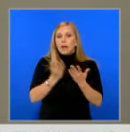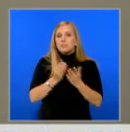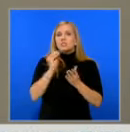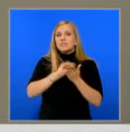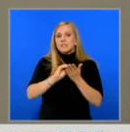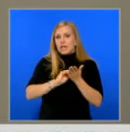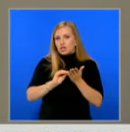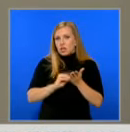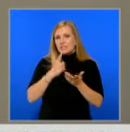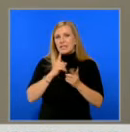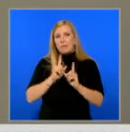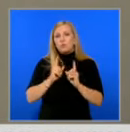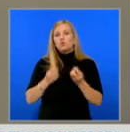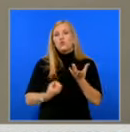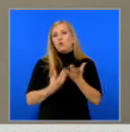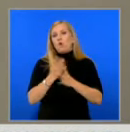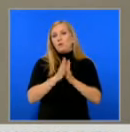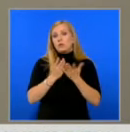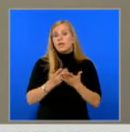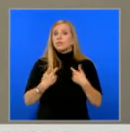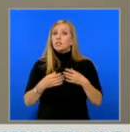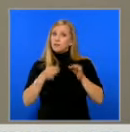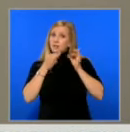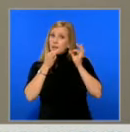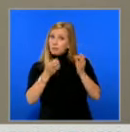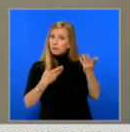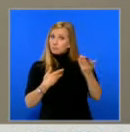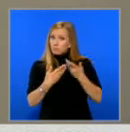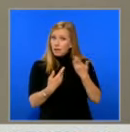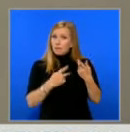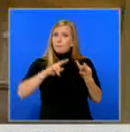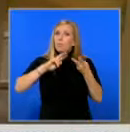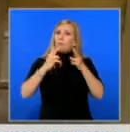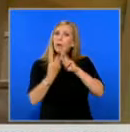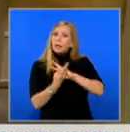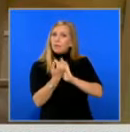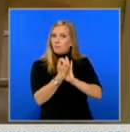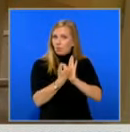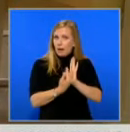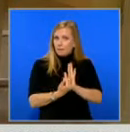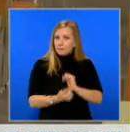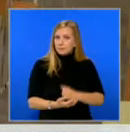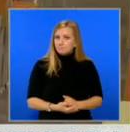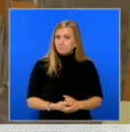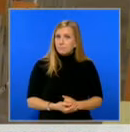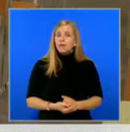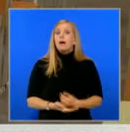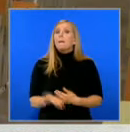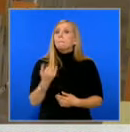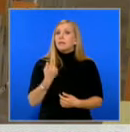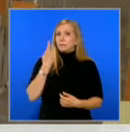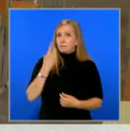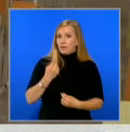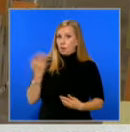нови учебници така че много внимателно се отнасяме към промените в учебните програми цоков каза още че преди първия